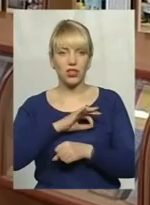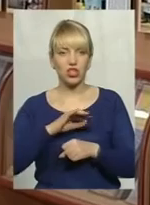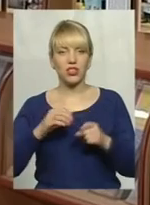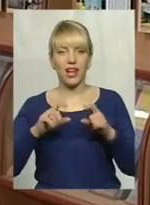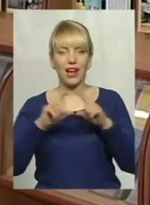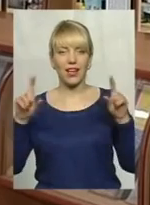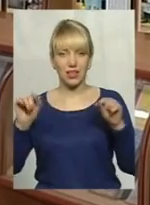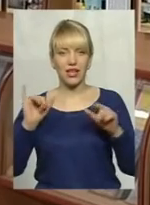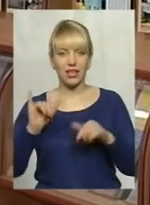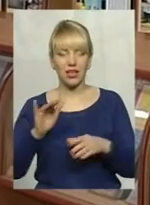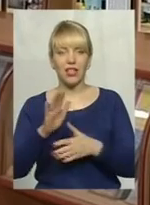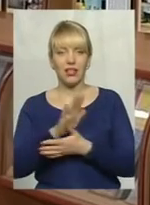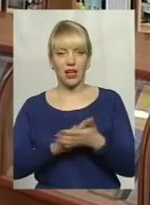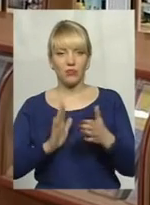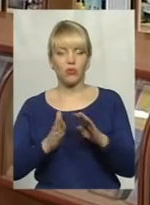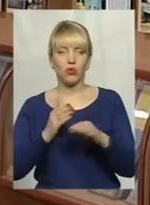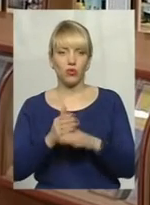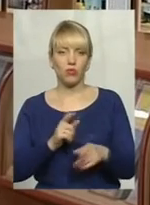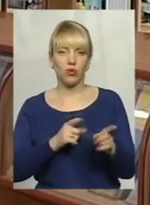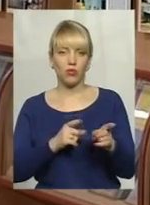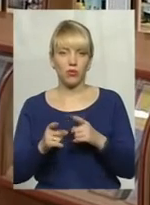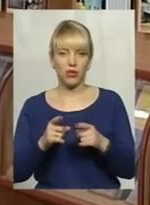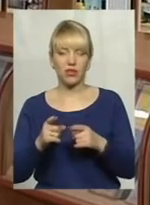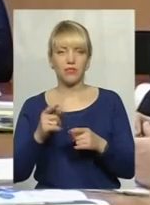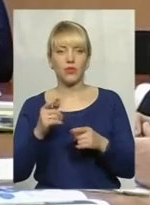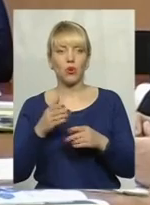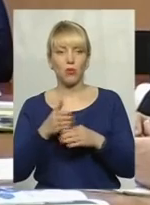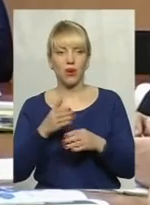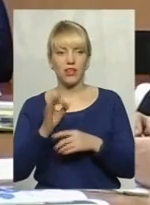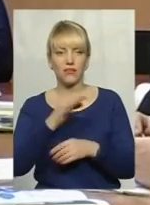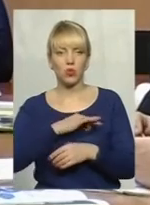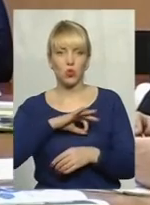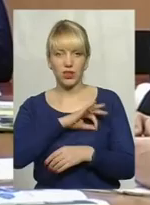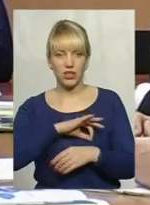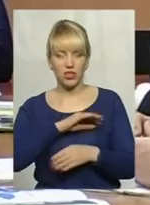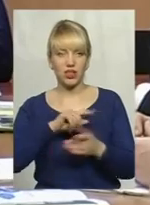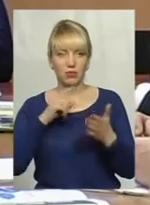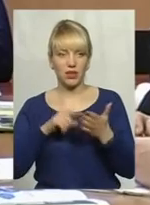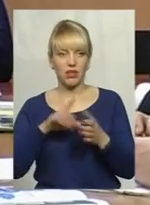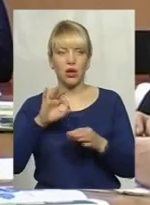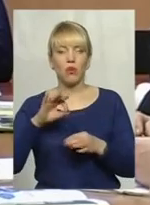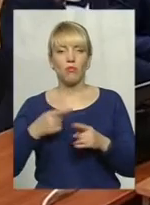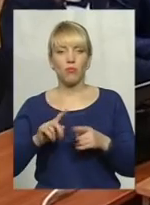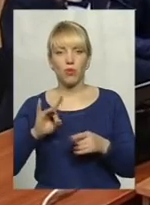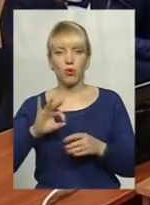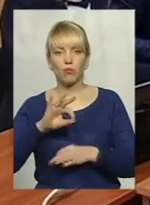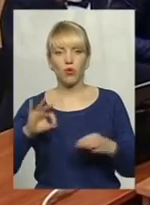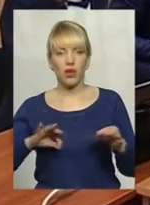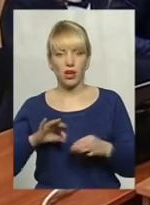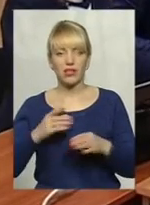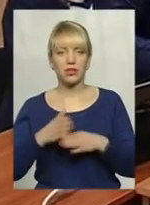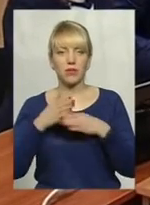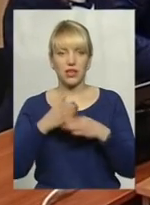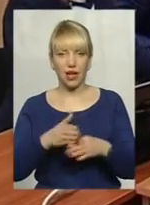далі допомагати в вирішенні тих чи інших там юридичних питань. Йдеться про проект сприяння неупередженості рад Хмельниччини.